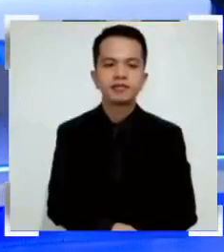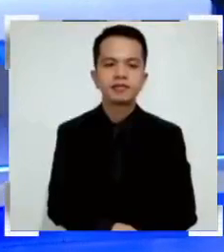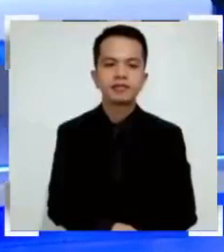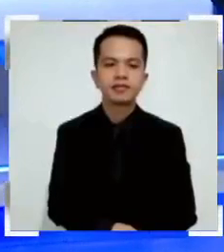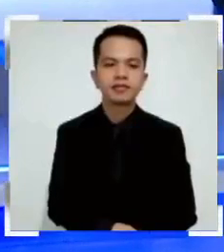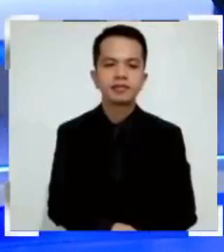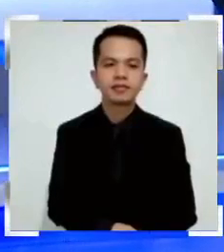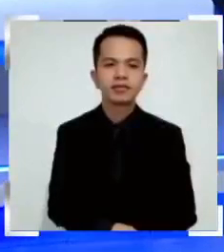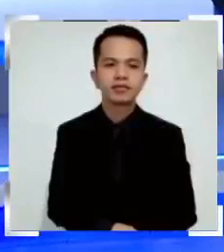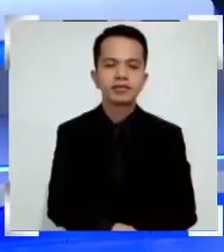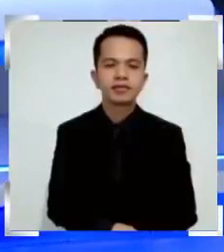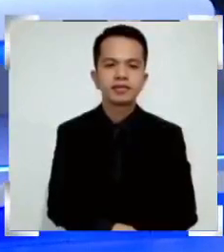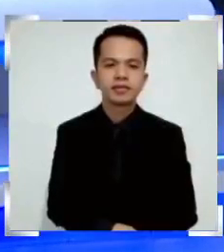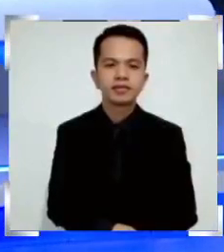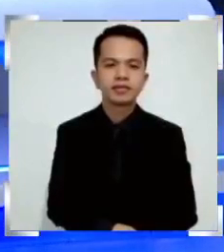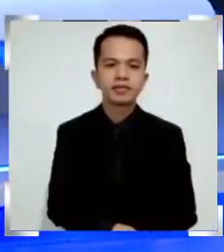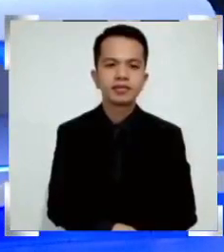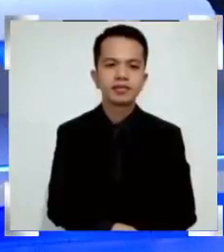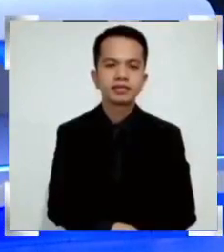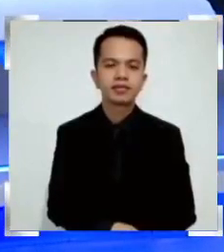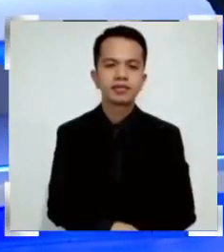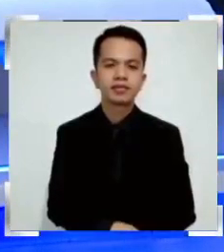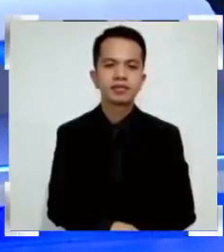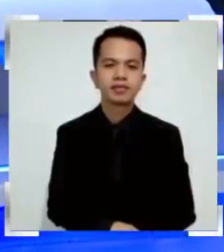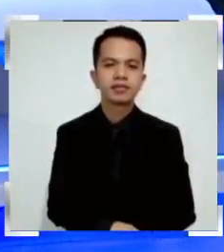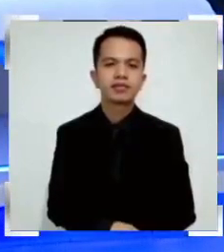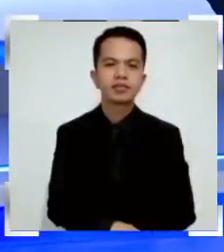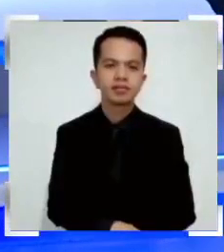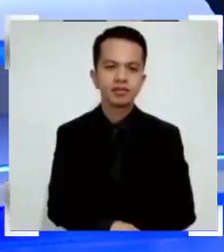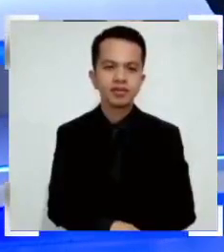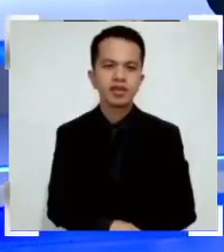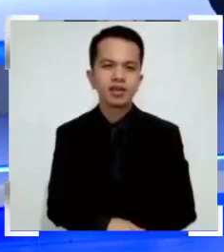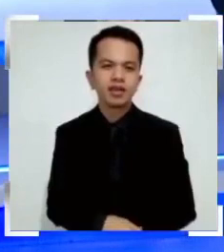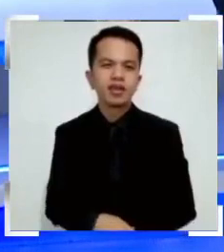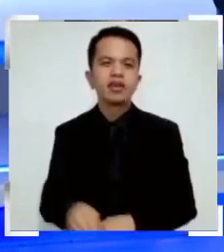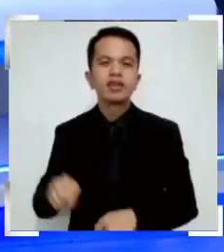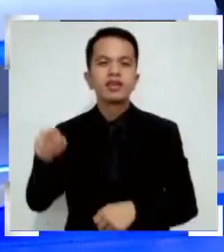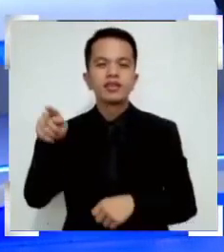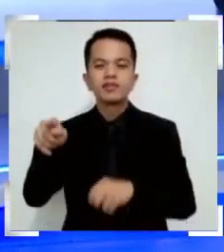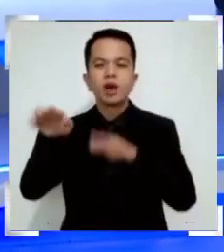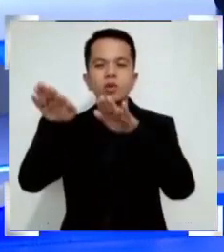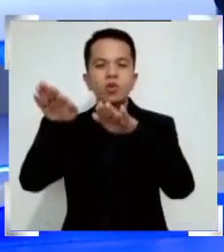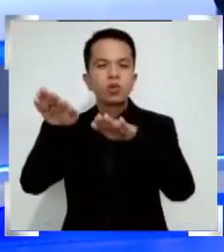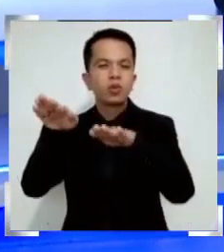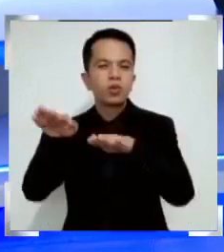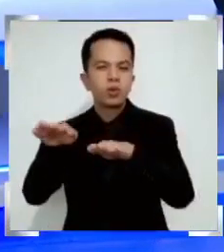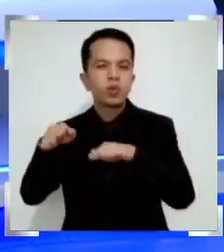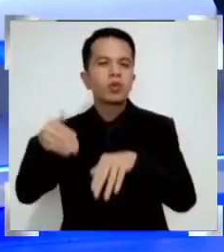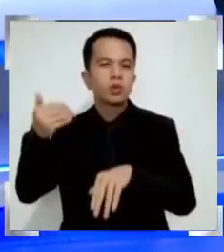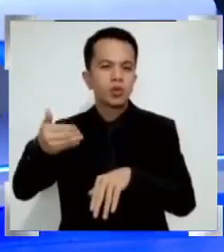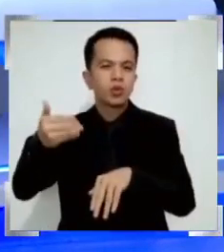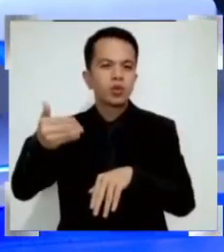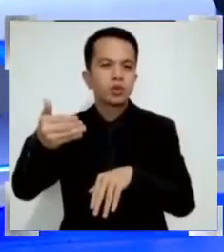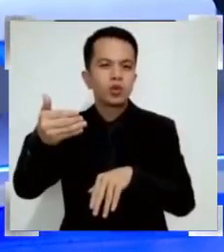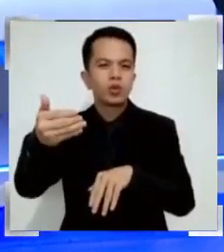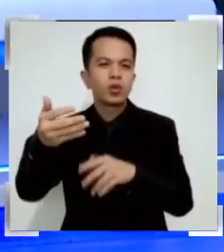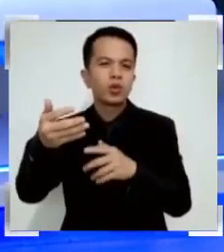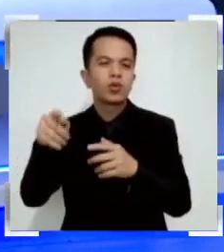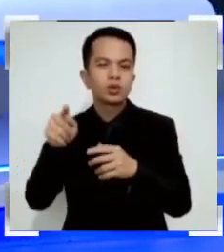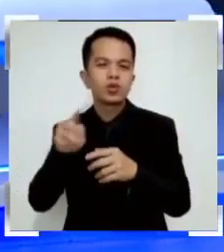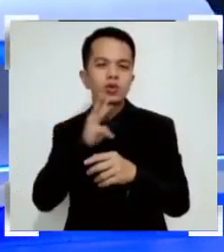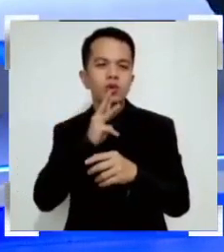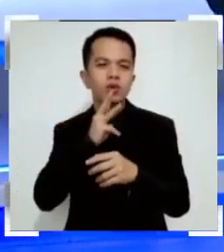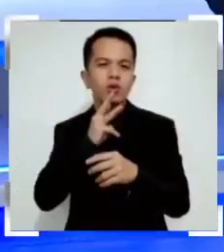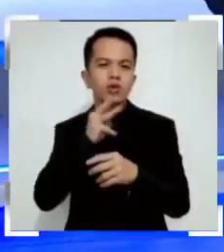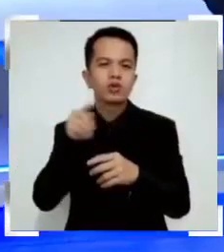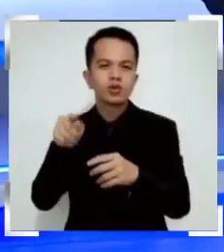posibleng abuti ng ilang buwan bago humupa ang baha sa ilang lugar sa Northern Luzon. Hindi pa kasi humupa ang bahang dulot ng bagyong